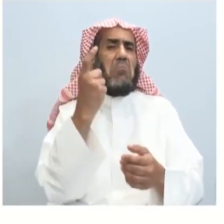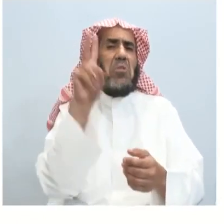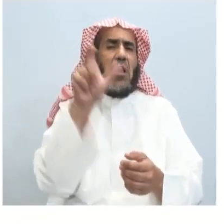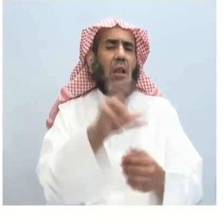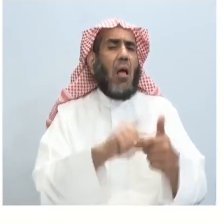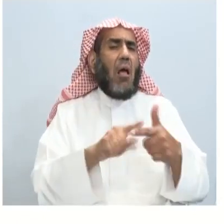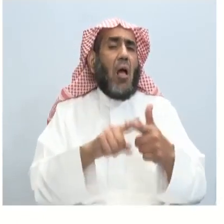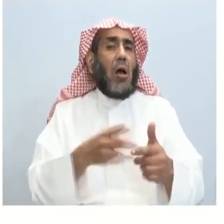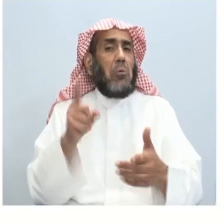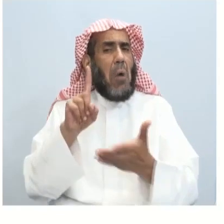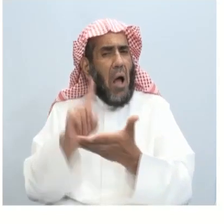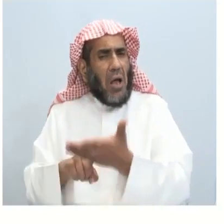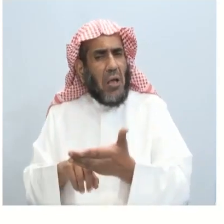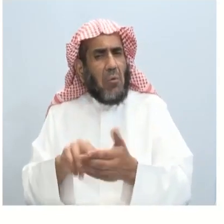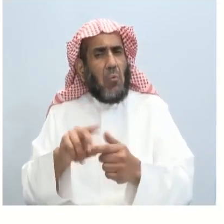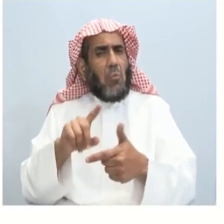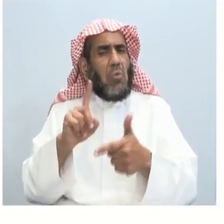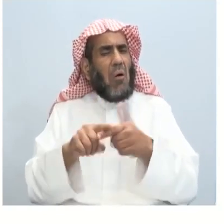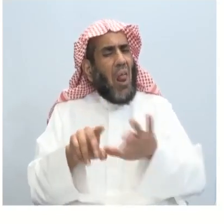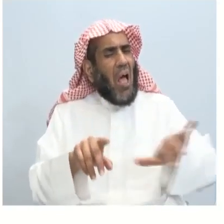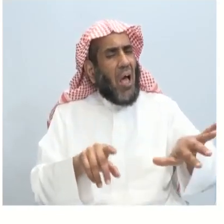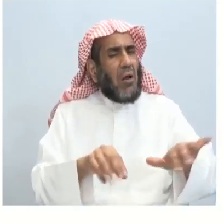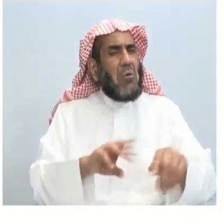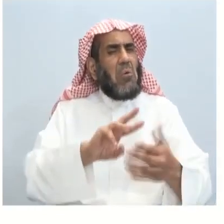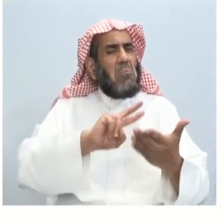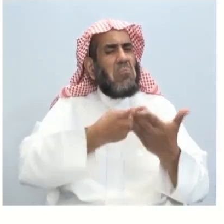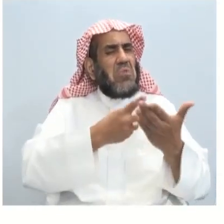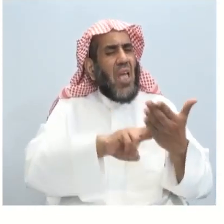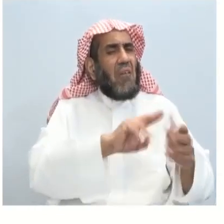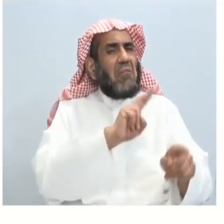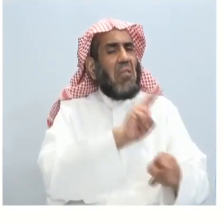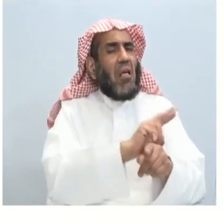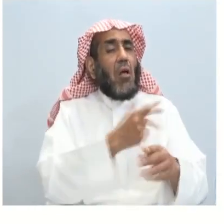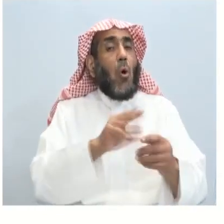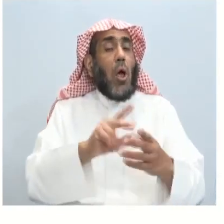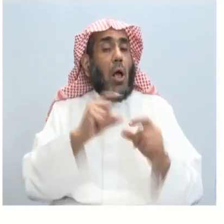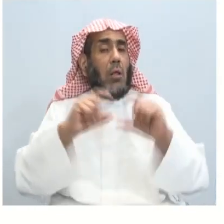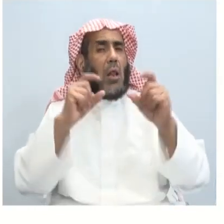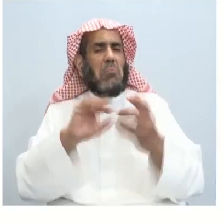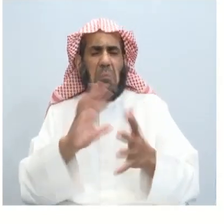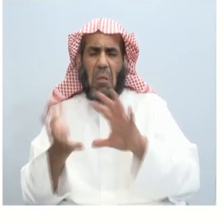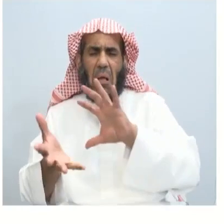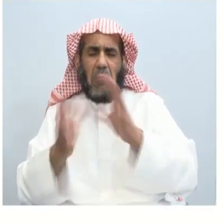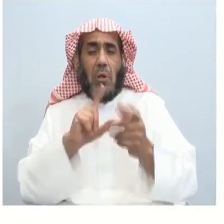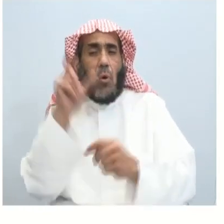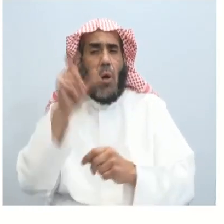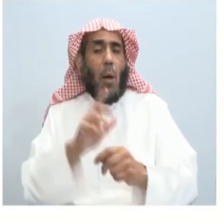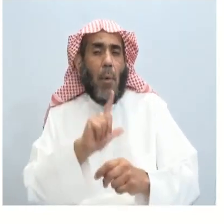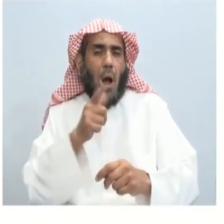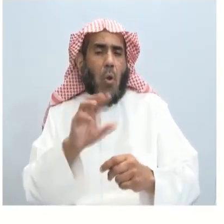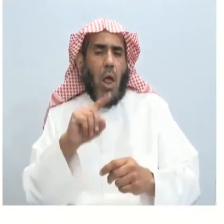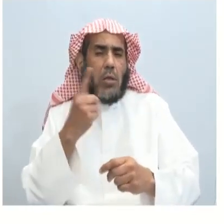احدهما حقيقي والاخر مزيف وليس ادل على تخبط هؤلاء البعض من قول